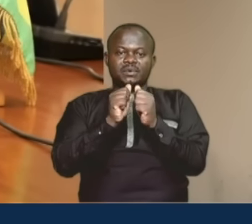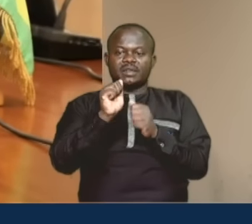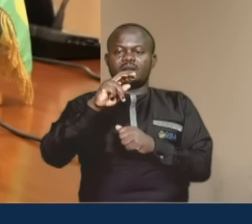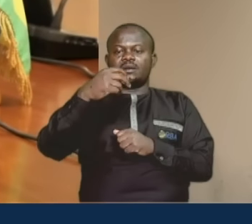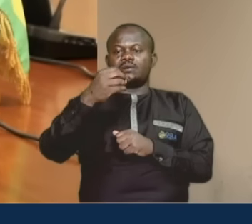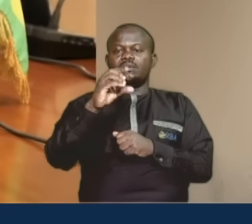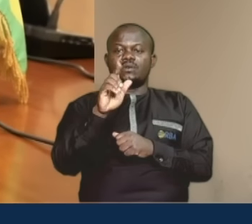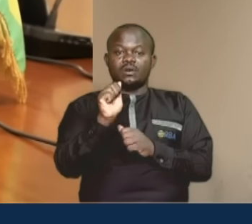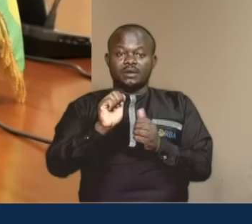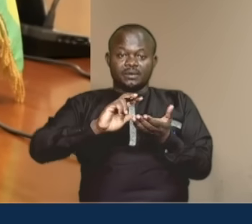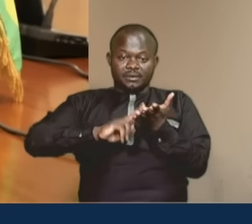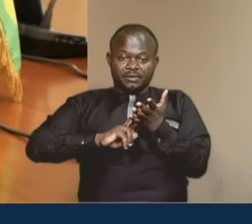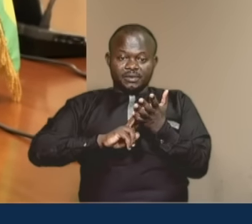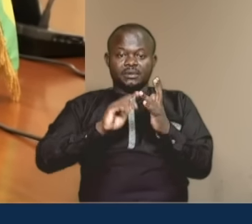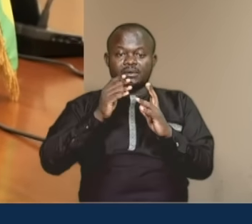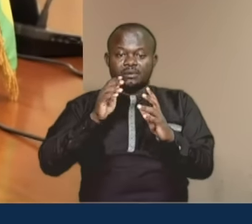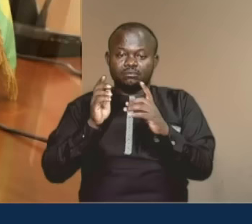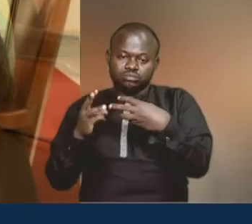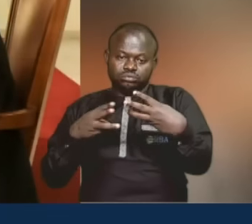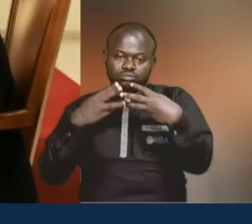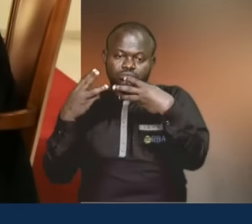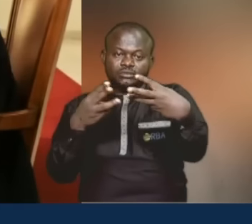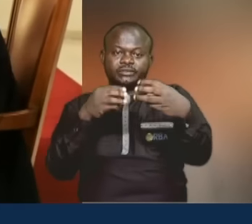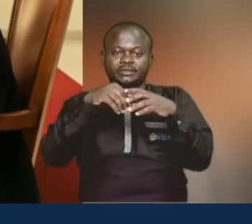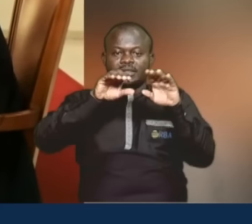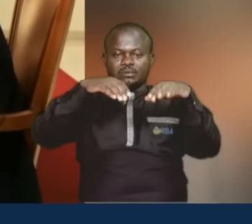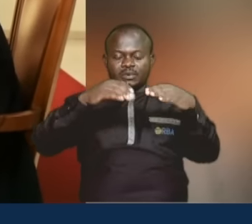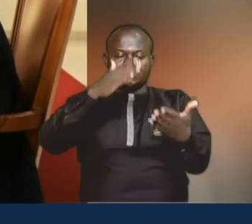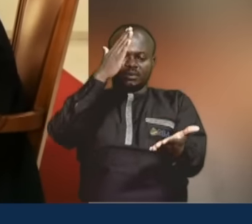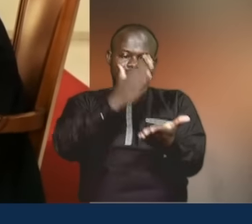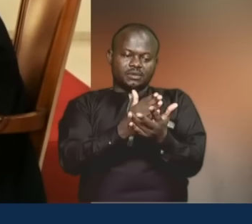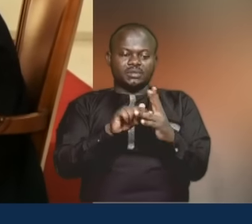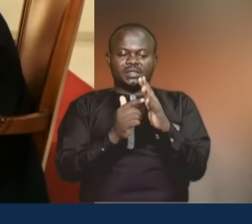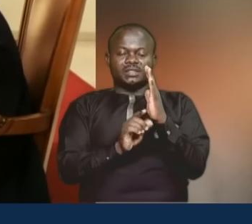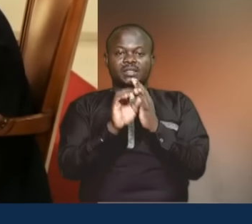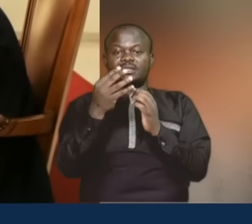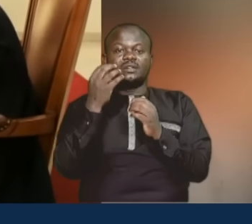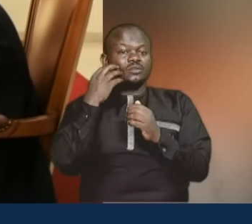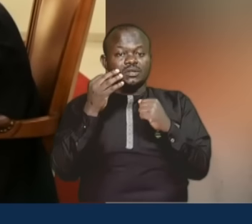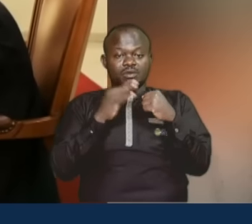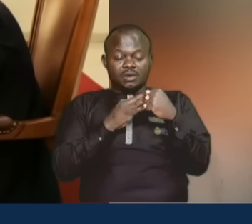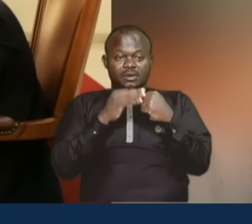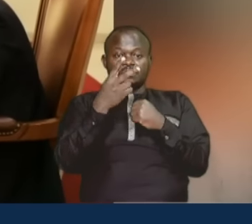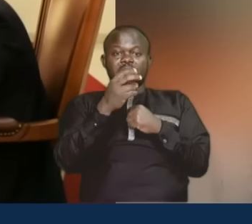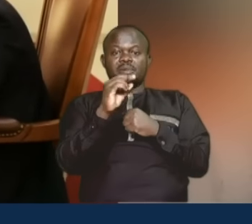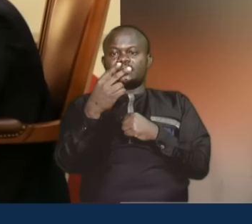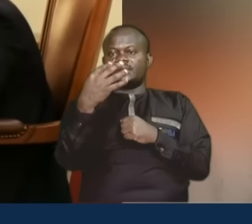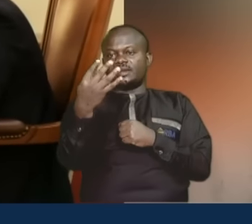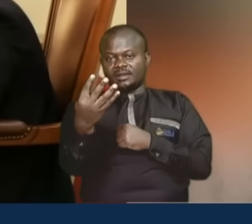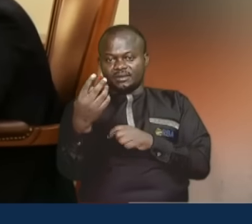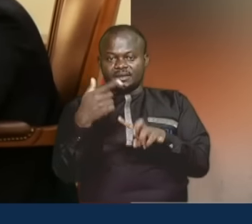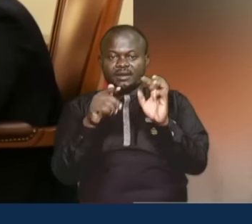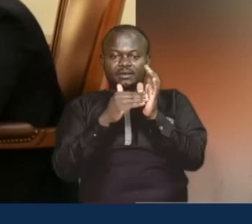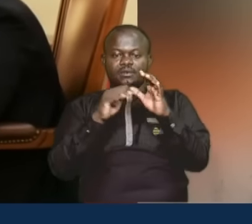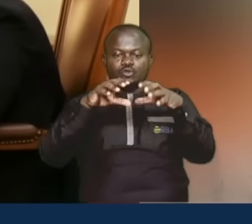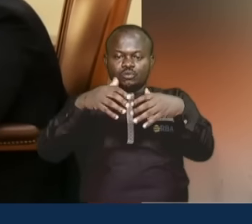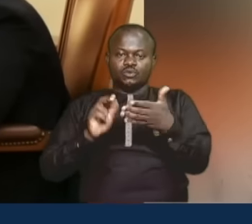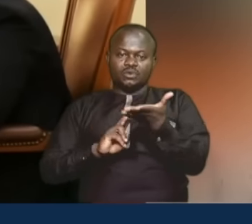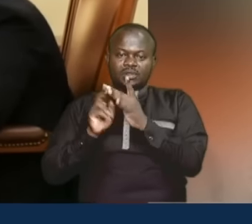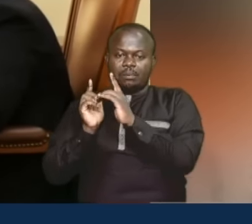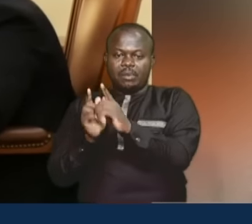bemeranyije ko imirwano hagati y'impande zisaminanyije muri Kongo ihagarara guhera tariki ya 4 Kanama 2024 ndetse n'umutwe witwaje intwaro